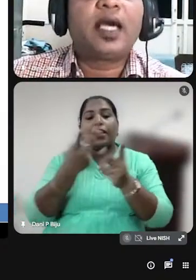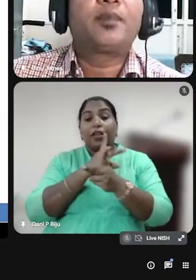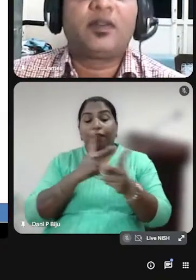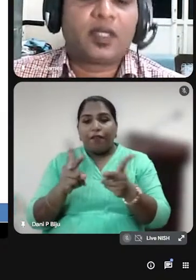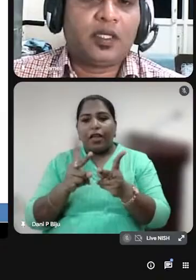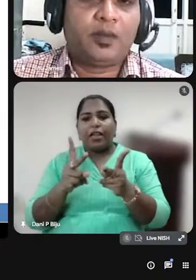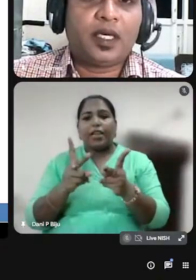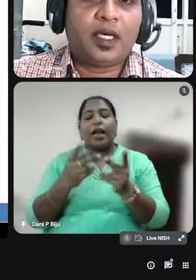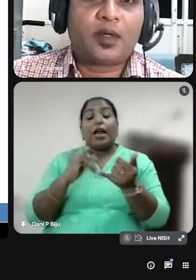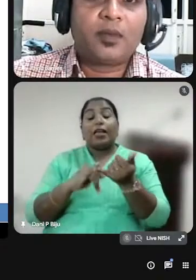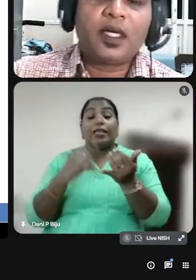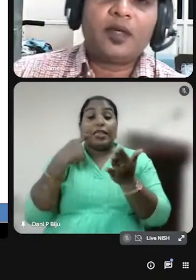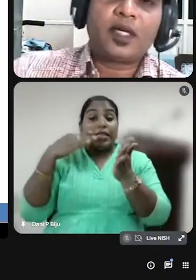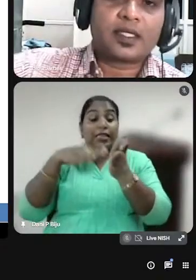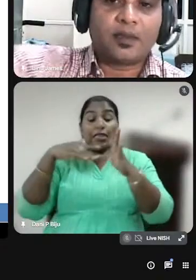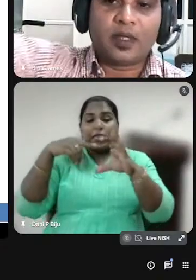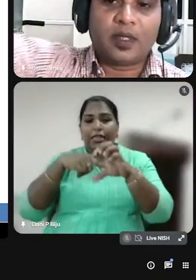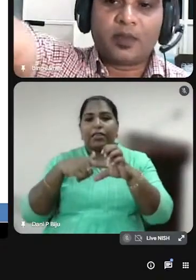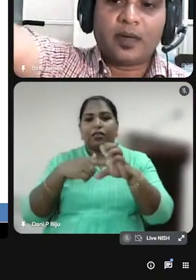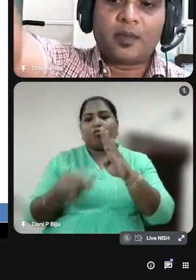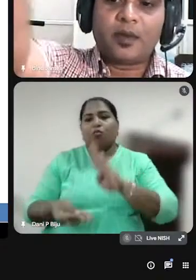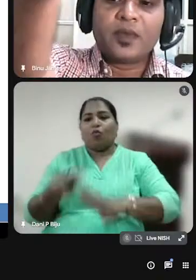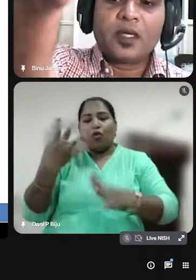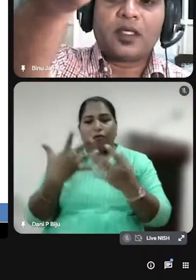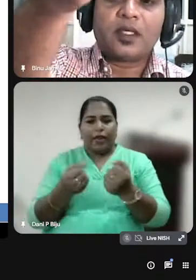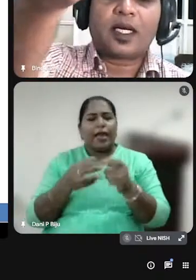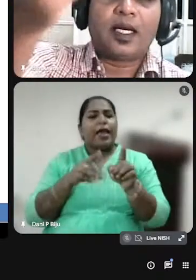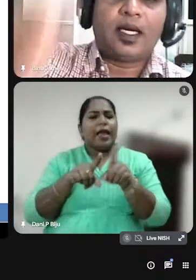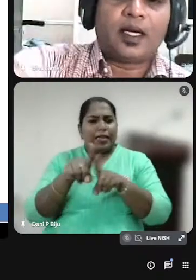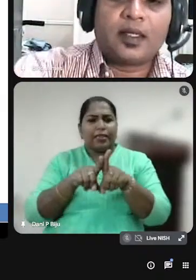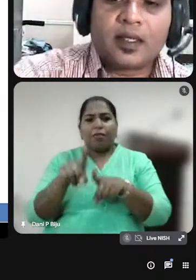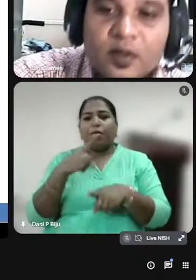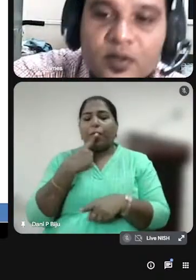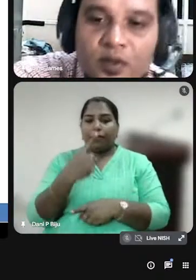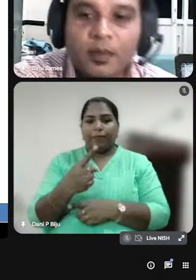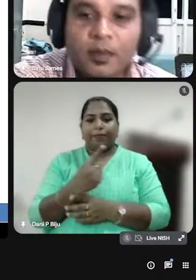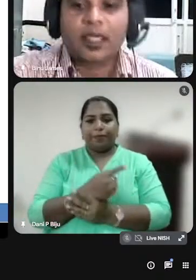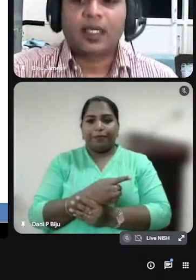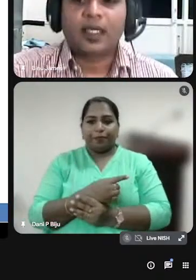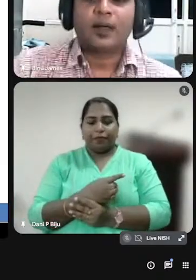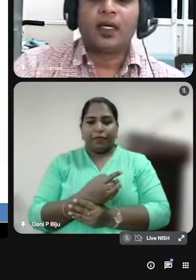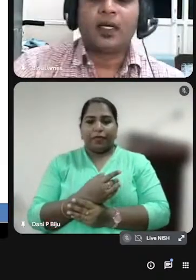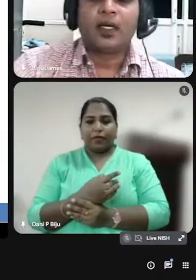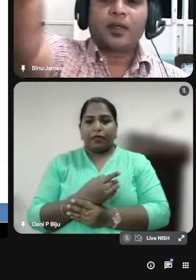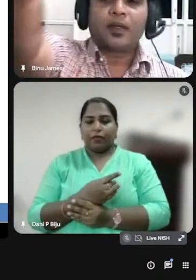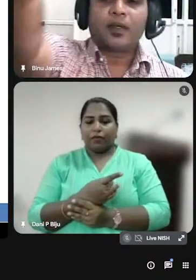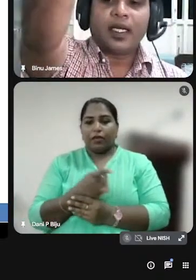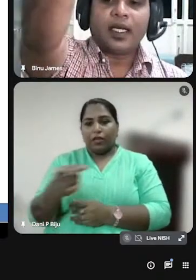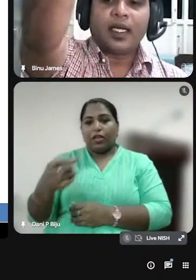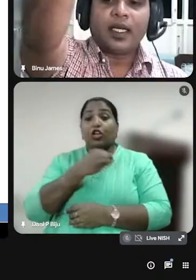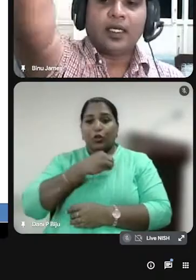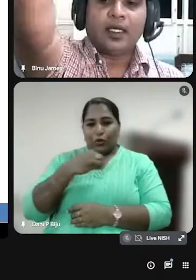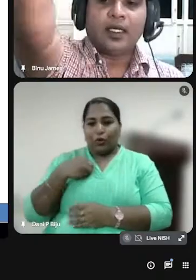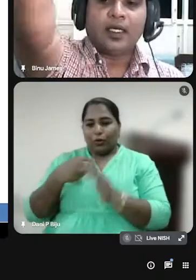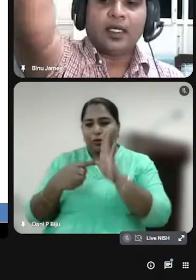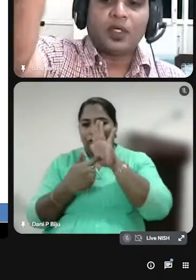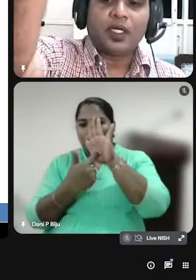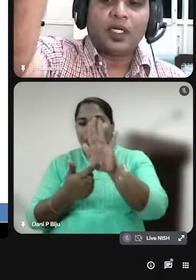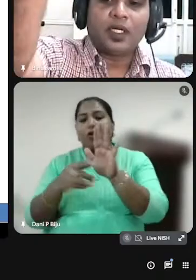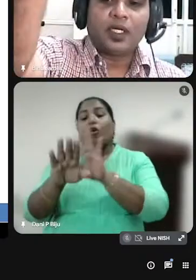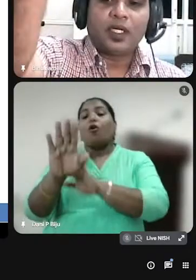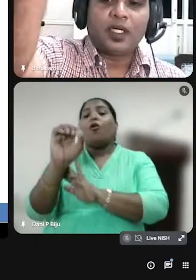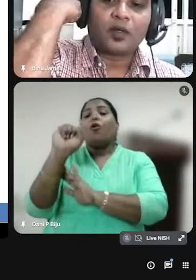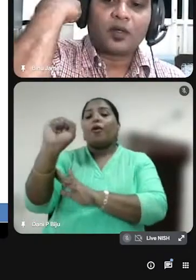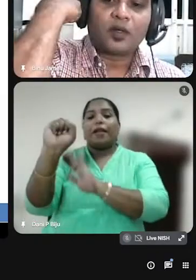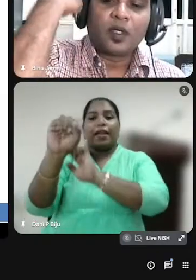ചലനത്തിന്റെ വ്യാപ്തി വർദ്ധിപ്പിക്കുക എന്ന് പറയുന്നത്. അതിനൊരു എക്സാമ്പിൾ ഞാൻ പറയാം. അപ്പം എന്റെ കൈ കാണാൻ ഞാൻ കുറച്ചും കൂടെ ബാക്കിലായിരിക്കും. അപ്പൊ എന്റെ കൈ യൂഷ്വലി